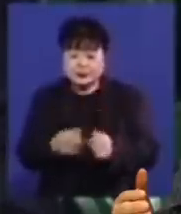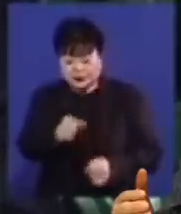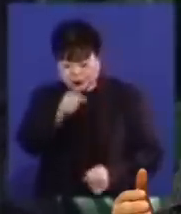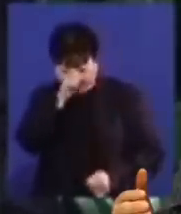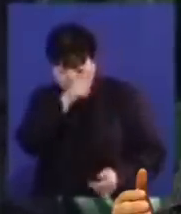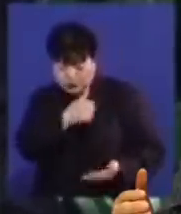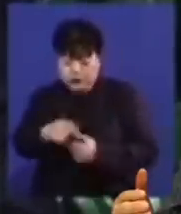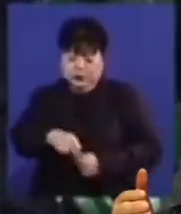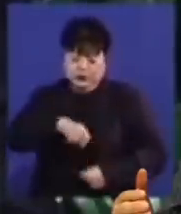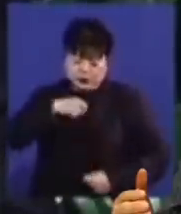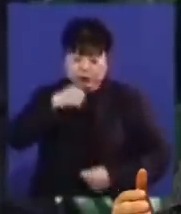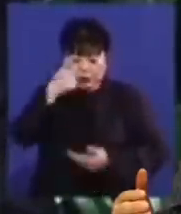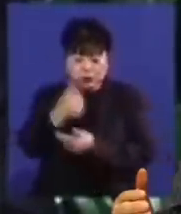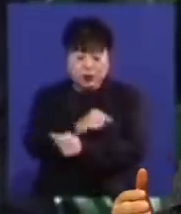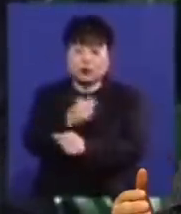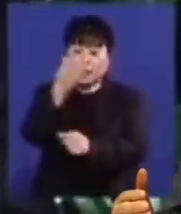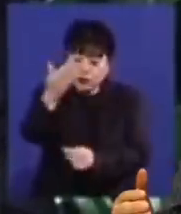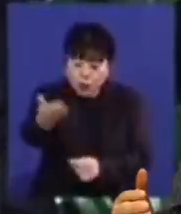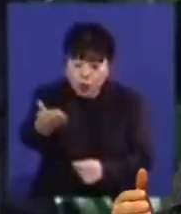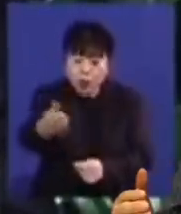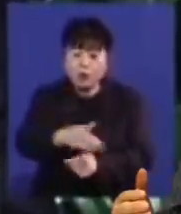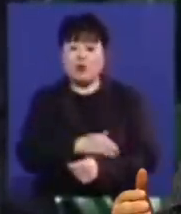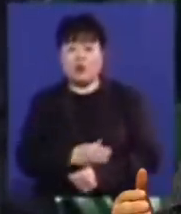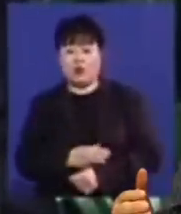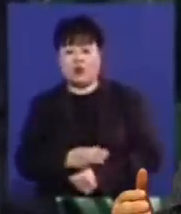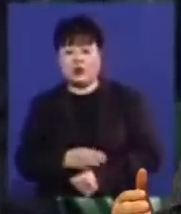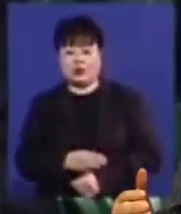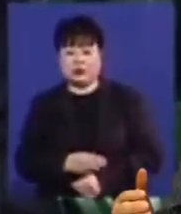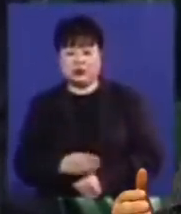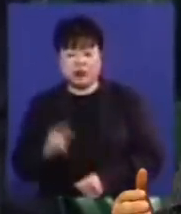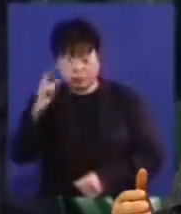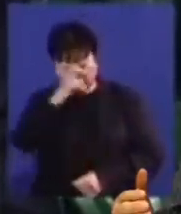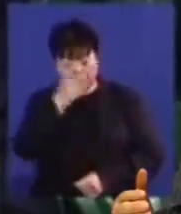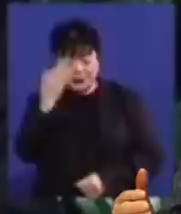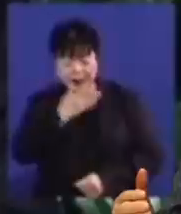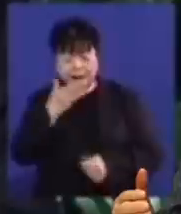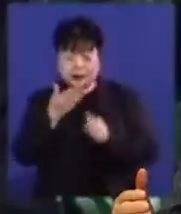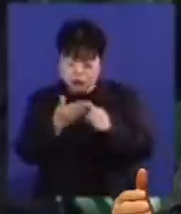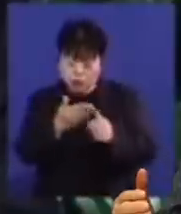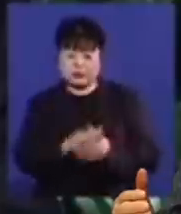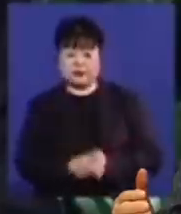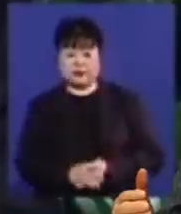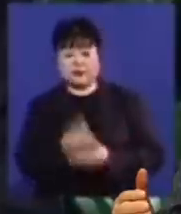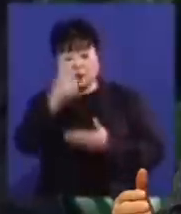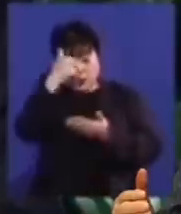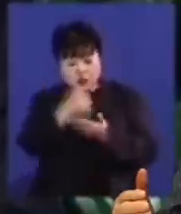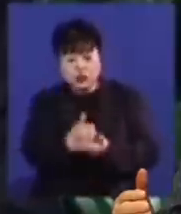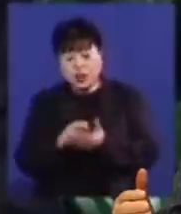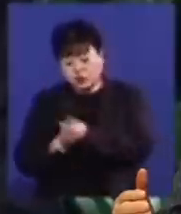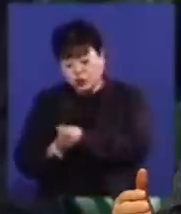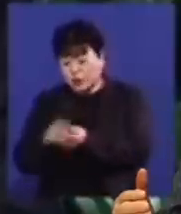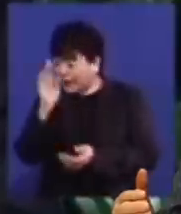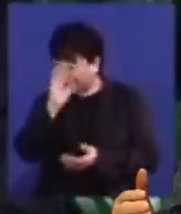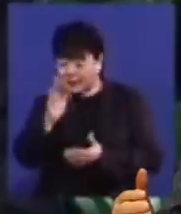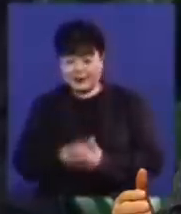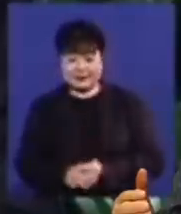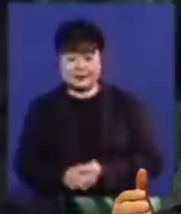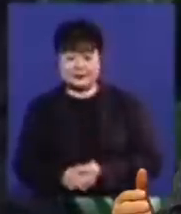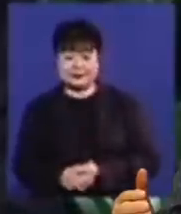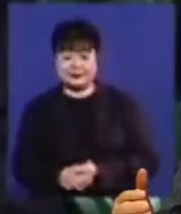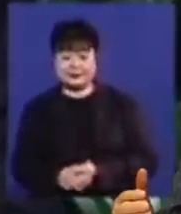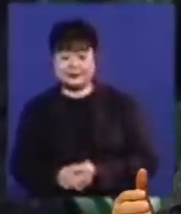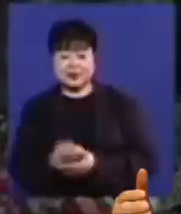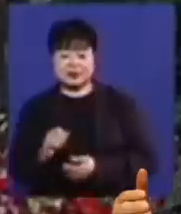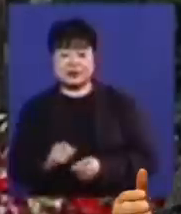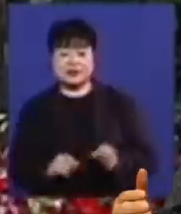미쁘시고 이루어서 우리 죄를 사하시며 모든 불의에서 우리를 깨끗하게 해주시는 것입니다. 죄를 감추면 안 되는 것입니다.